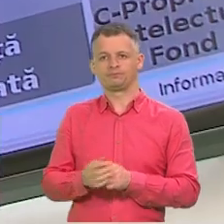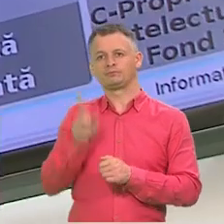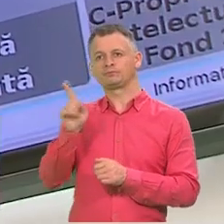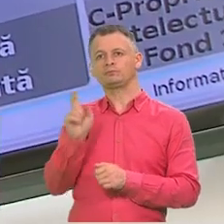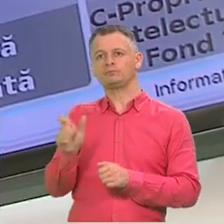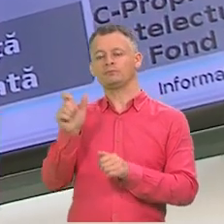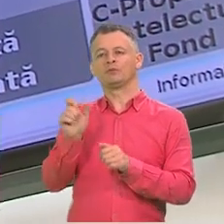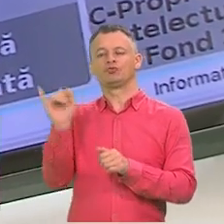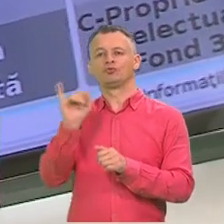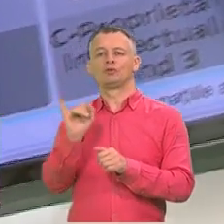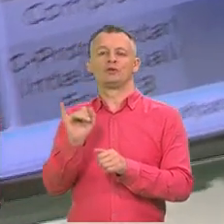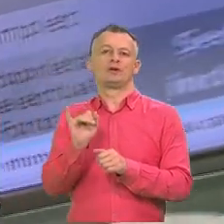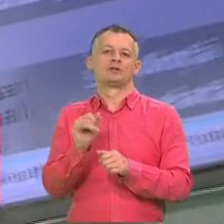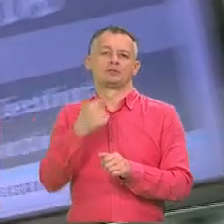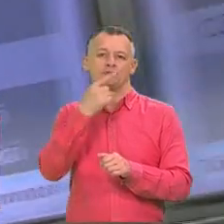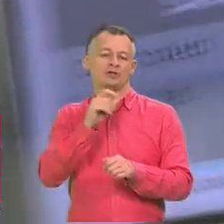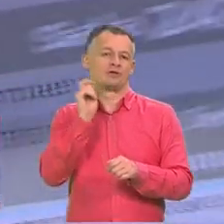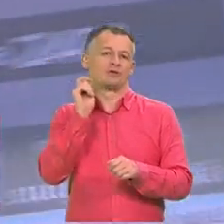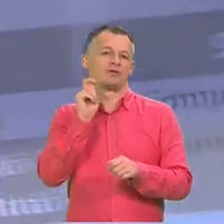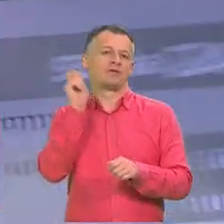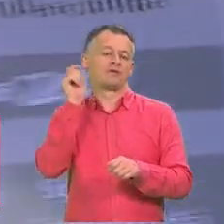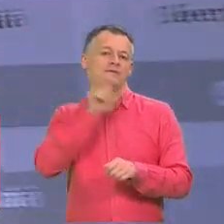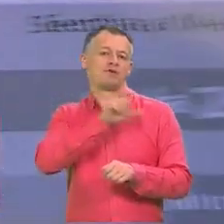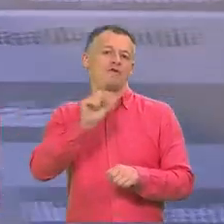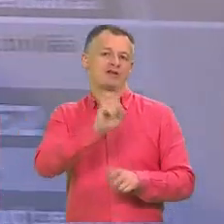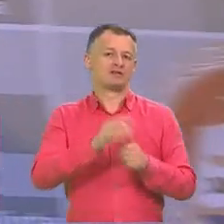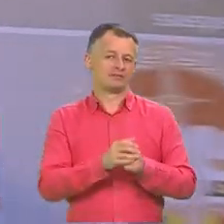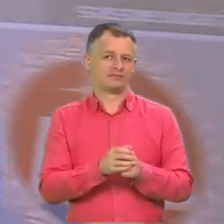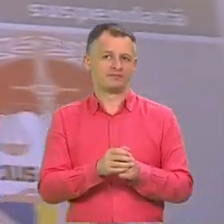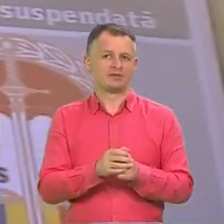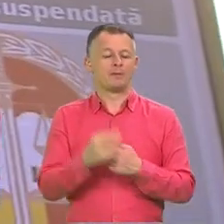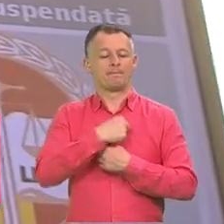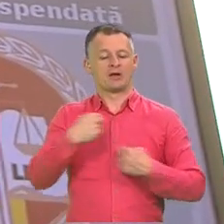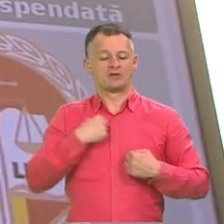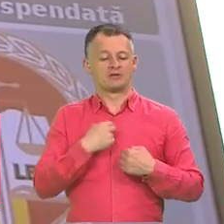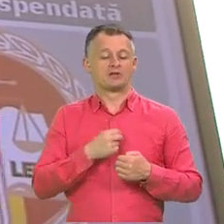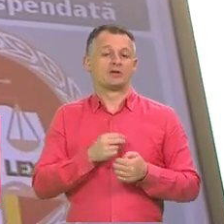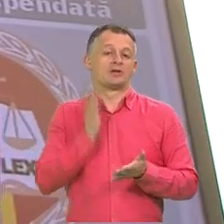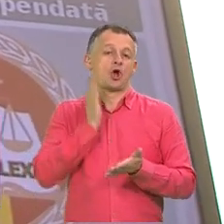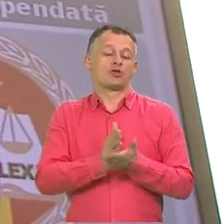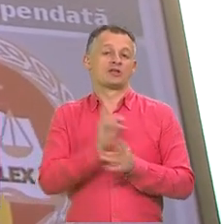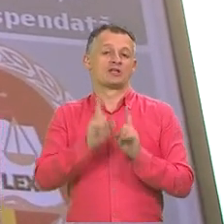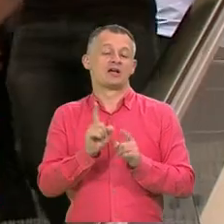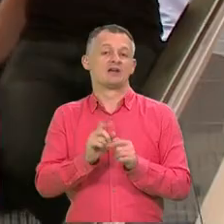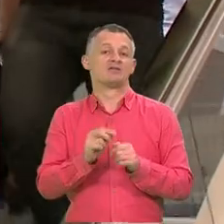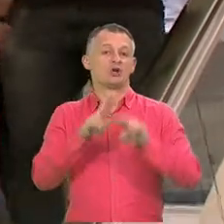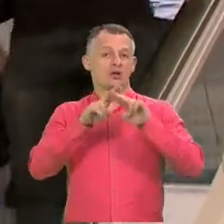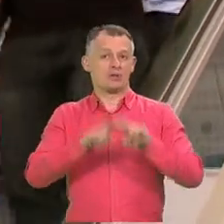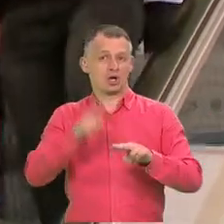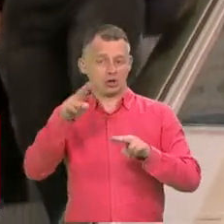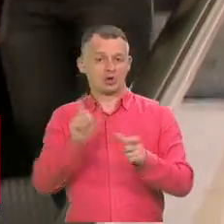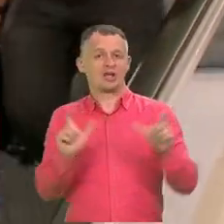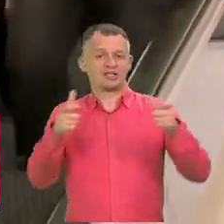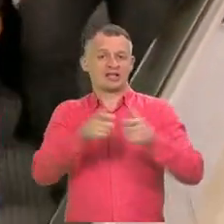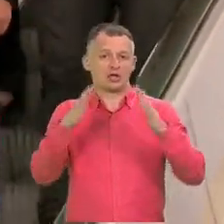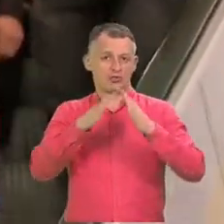inculpaților. Magistrații ar fi trebuit să decidă dacă prelungesc măsura arestului la domiciliu, dar au amânat răspunsul până pe 23 iunie. Frații